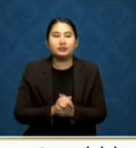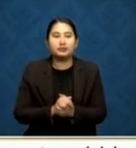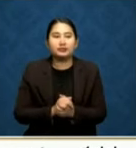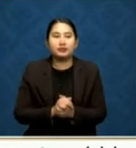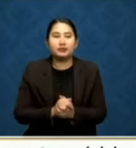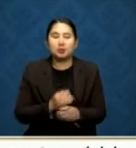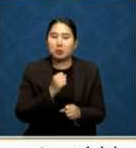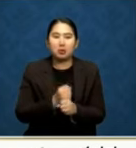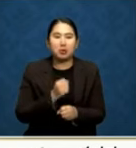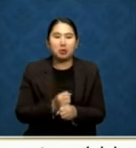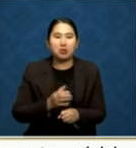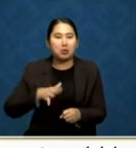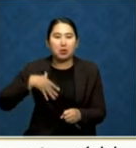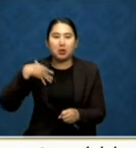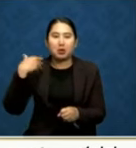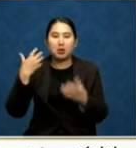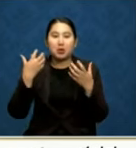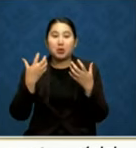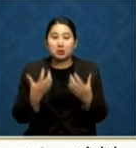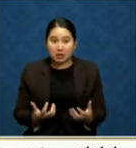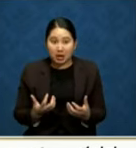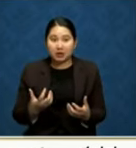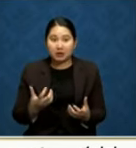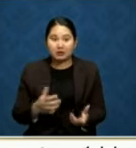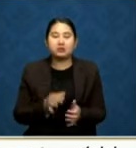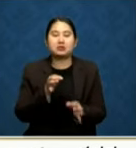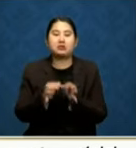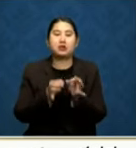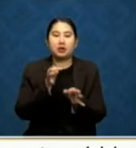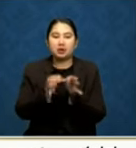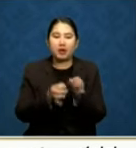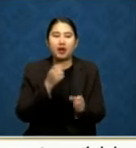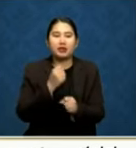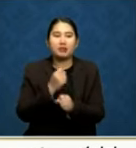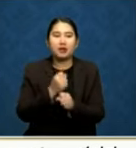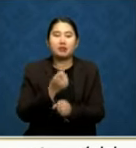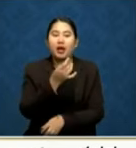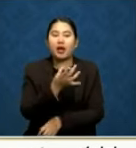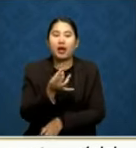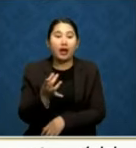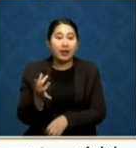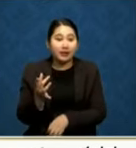ตรงนี้ทำงานหนักมาก ท่านพยายามอธิบายวท่านทำอะไรไปบ้าง